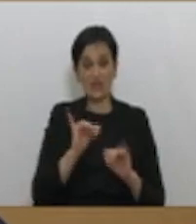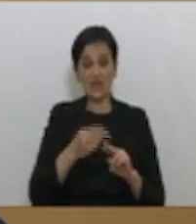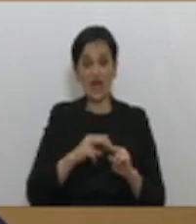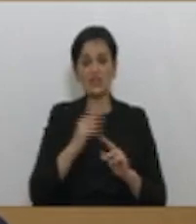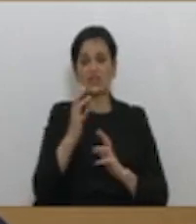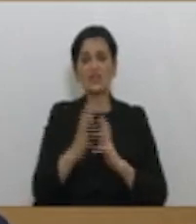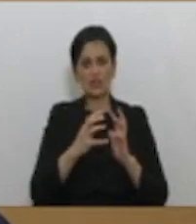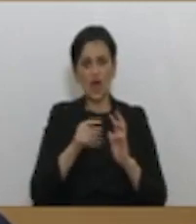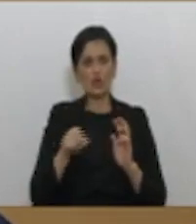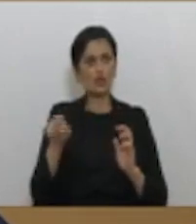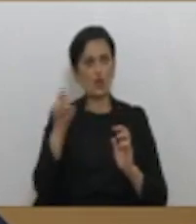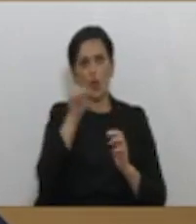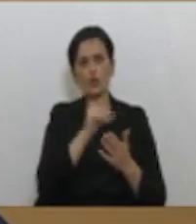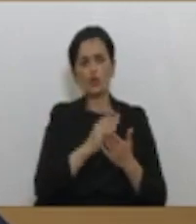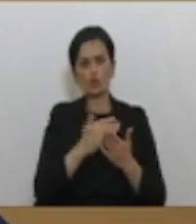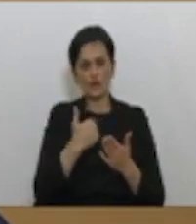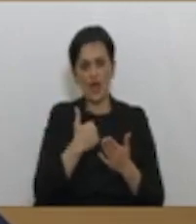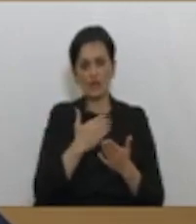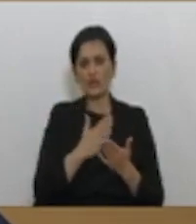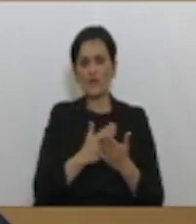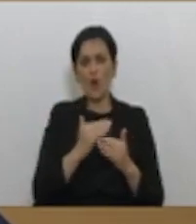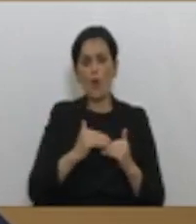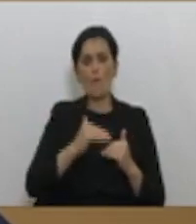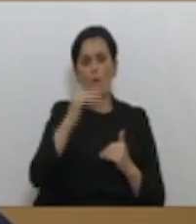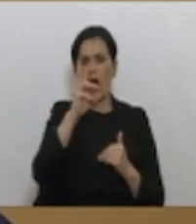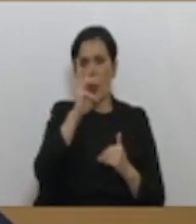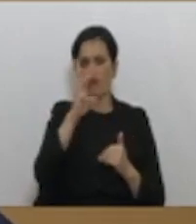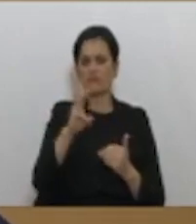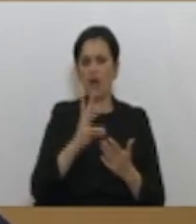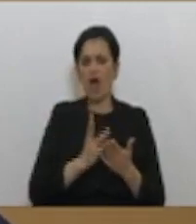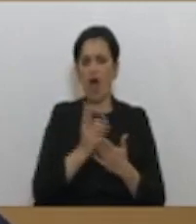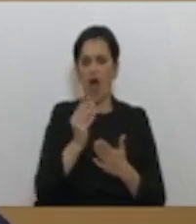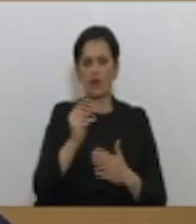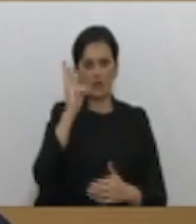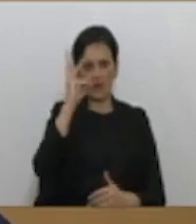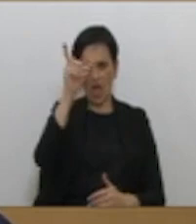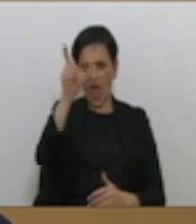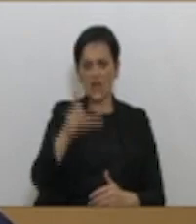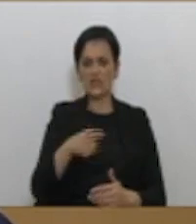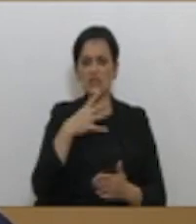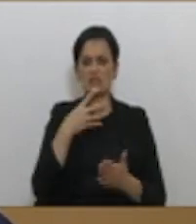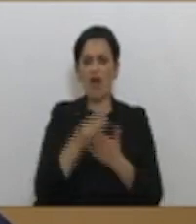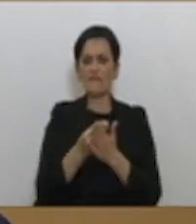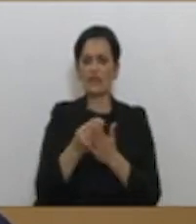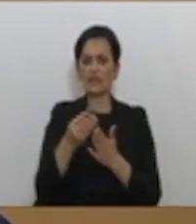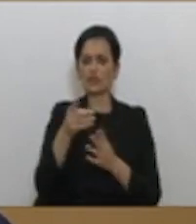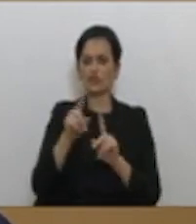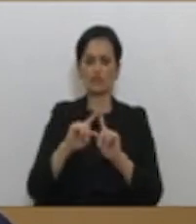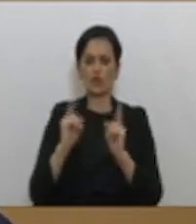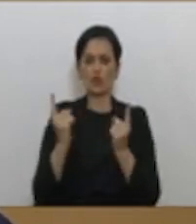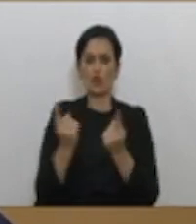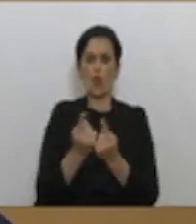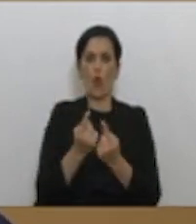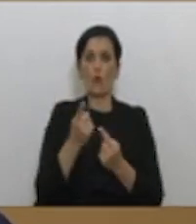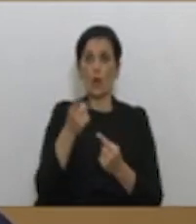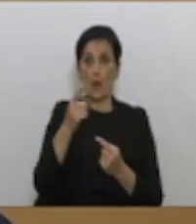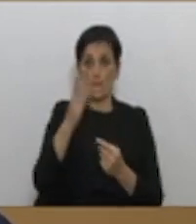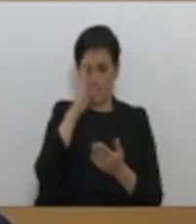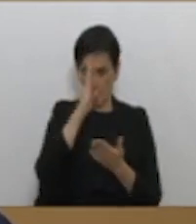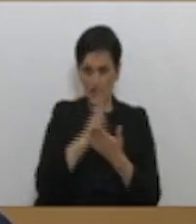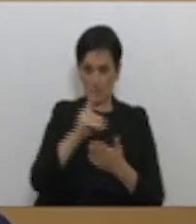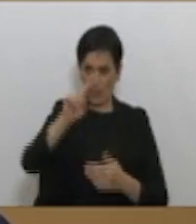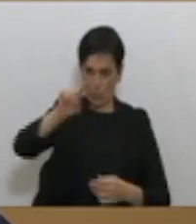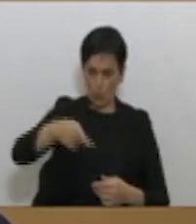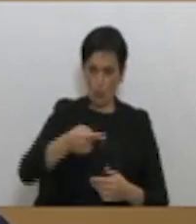საერთაშორისო ინსტიტუტებია, ხავს მაღალ ანაზღაურებადი ელჩი თავისი დიპლომატიური კორპუსით, რომლის პირდაპირი მოვალეობა არ